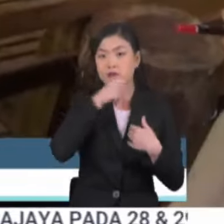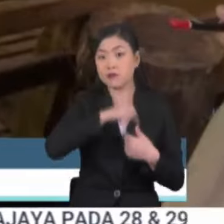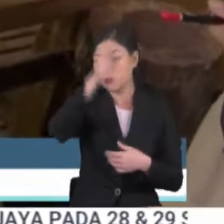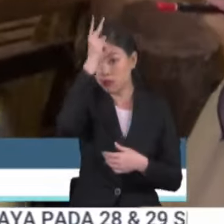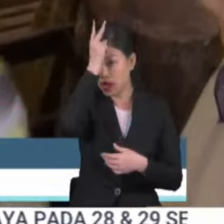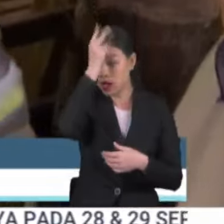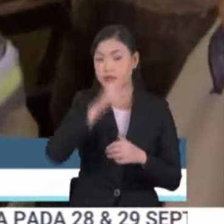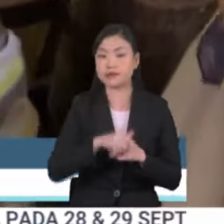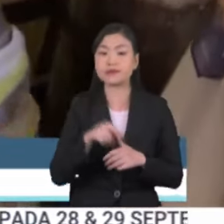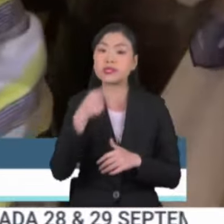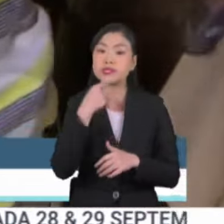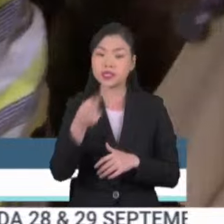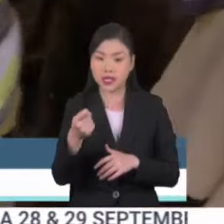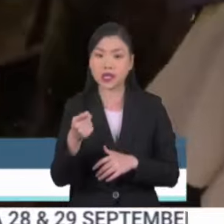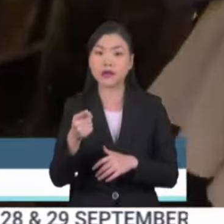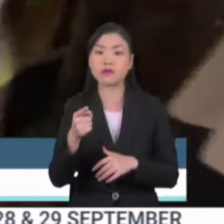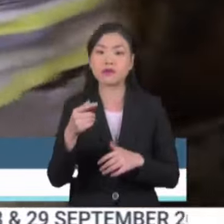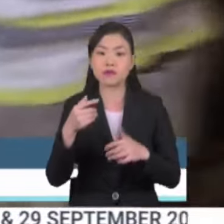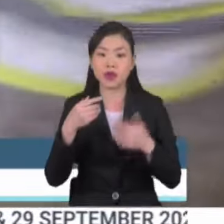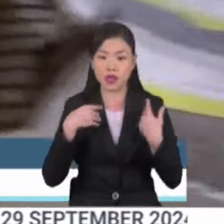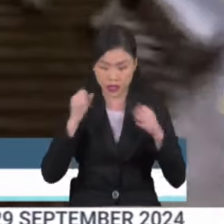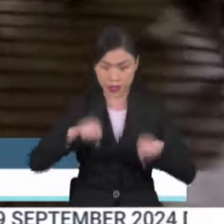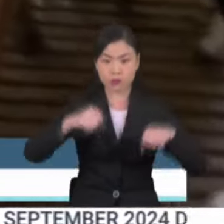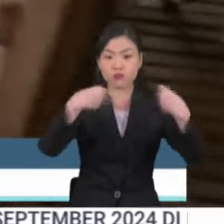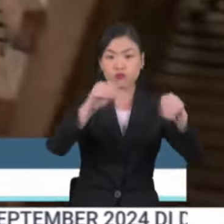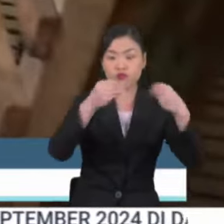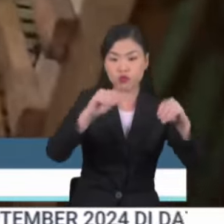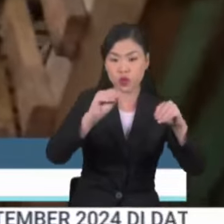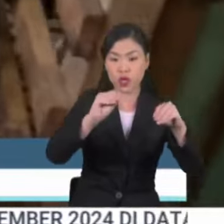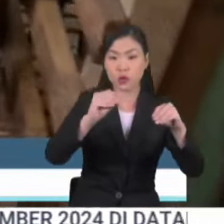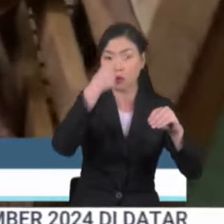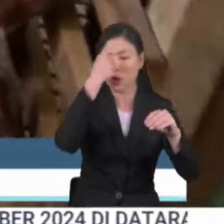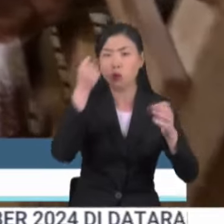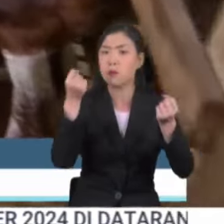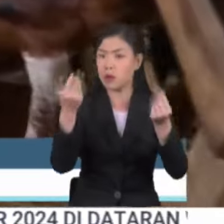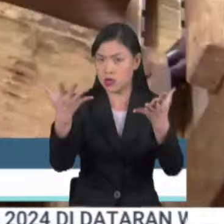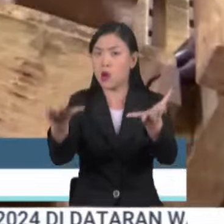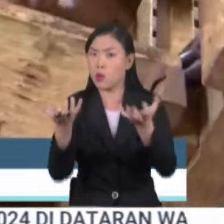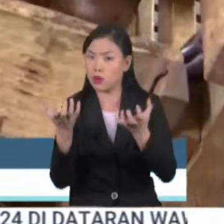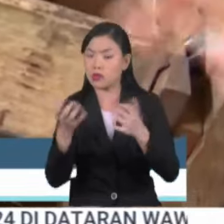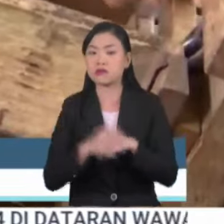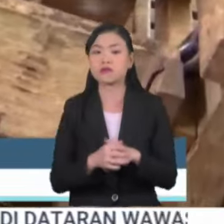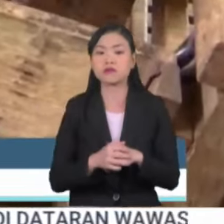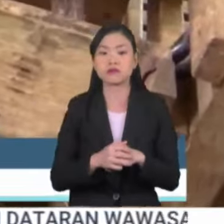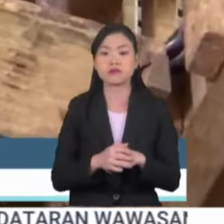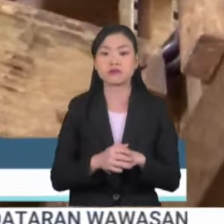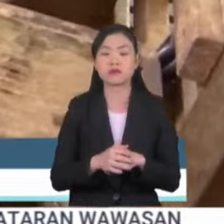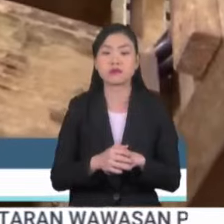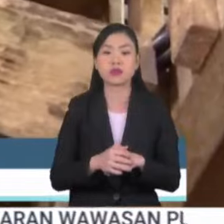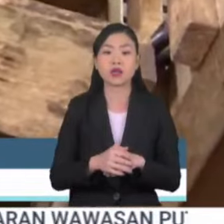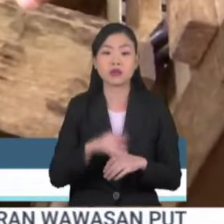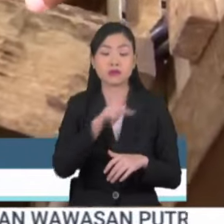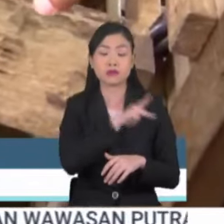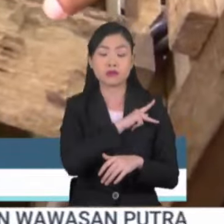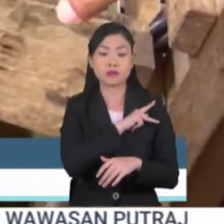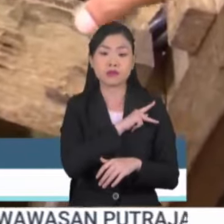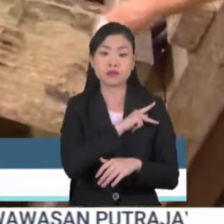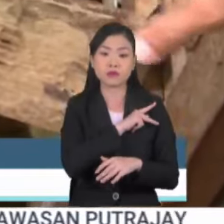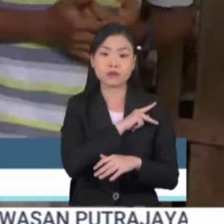Ujar beliau, pembiak pakaan mempunyai nilai pasaran dan permintaan yang tinggi. Sementara itu, Ketua Unit Pembangunan Usahawan